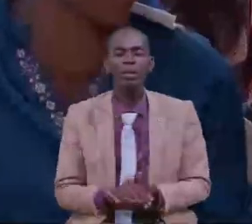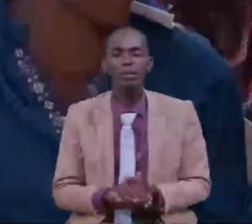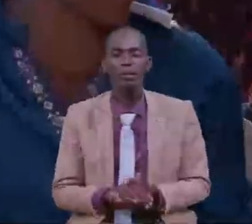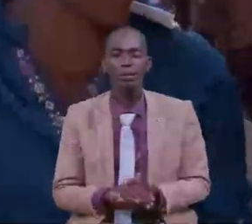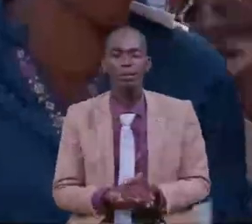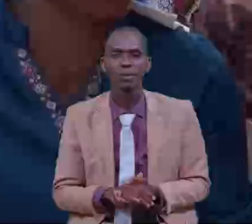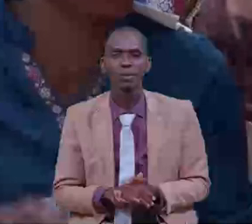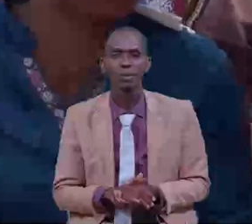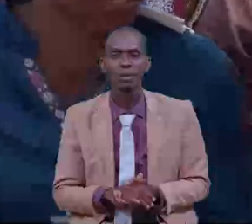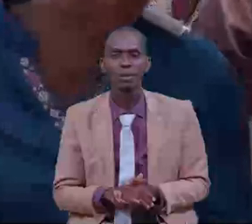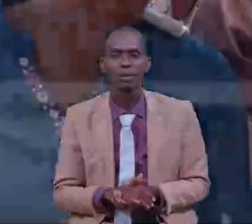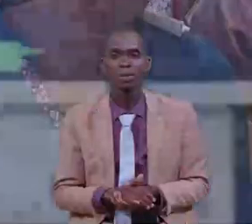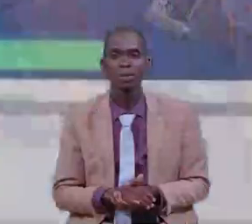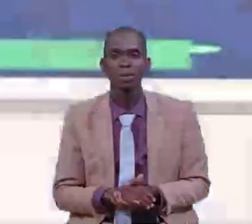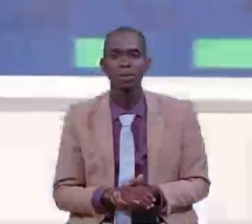Jésus.